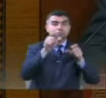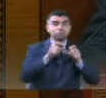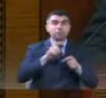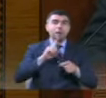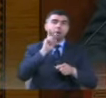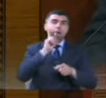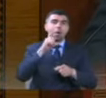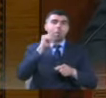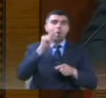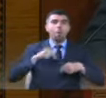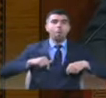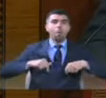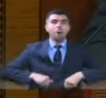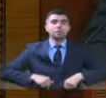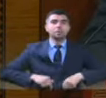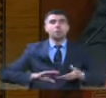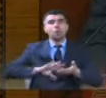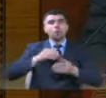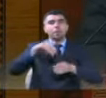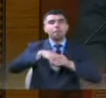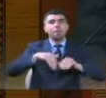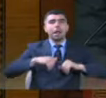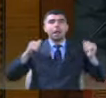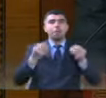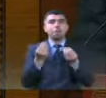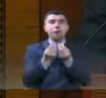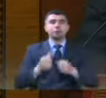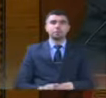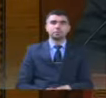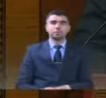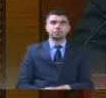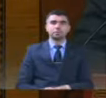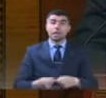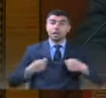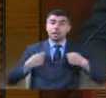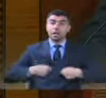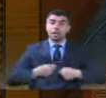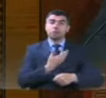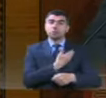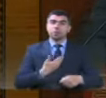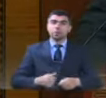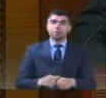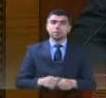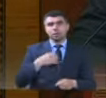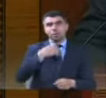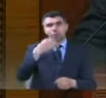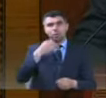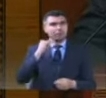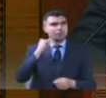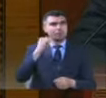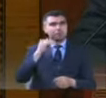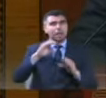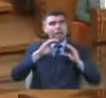السيدتين والسادة الوزراء، السيدات والسادة النواب المحترمون. السيد رئيس، لن نختلف في كون أن